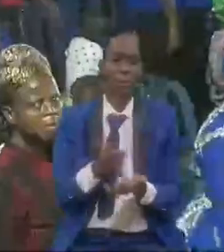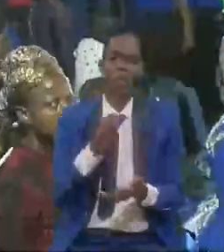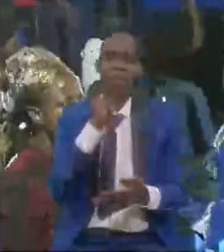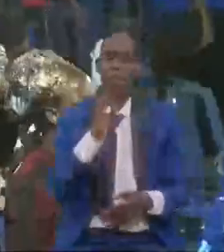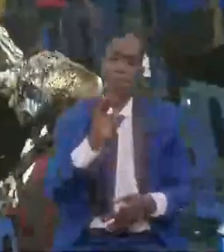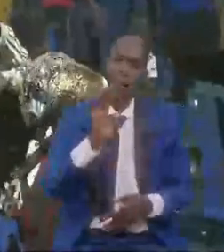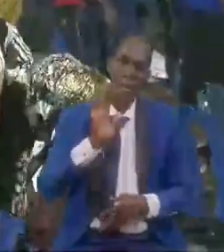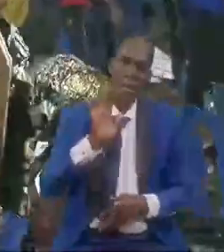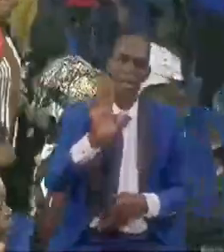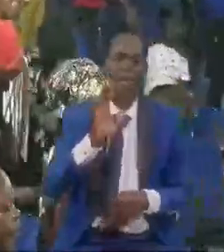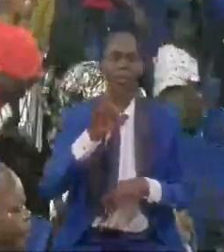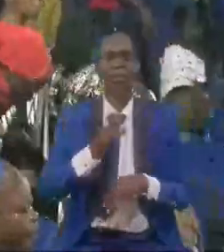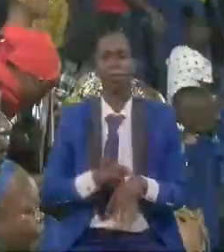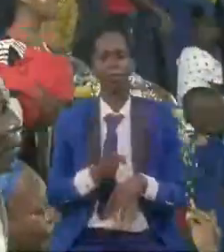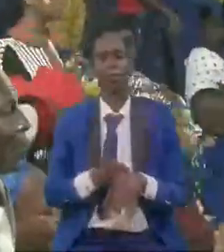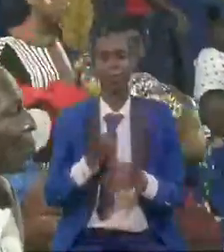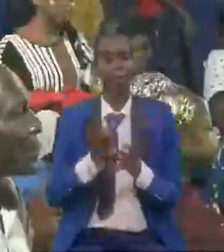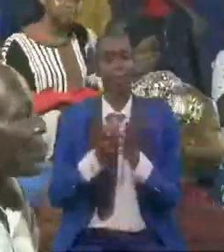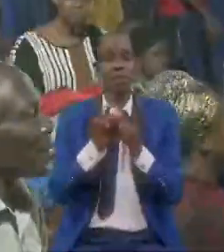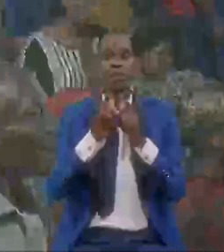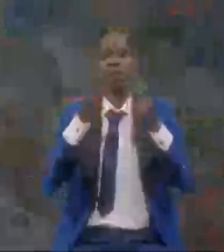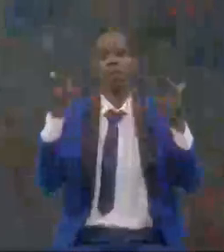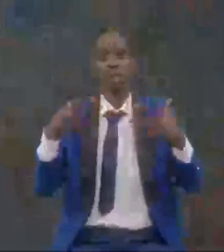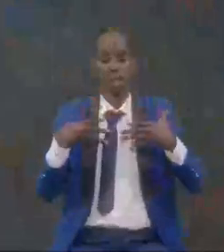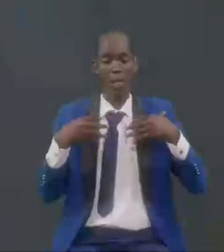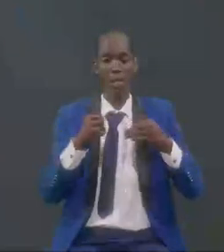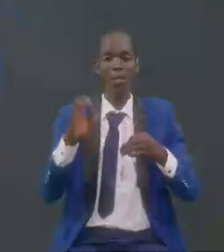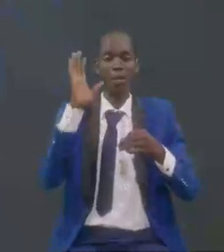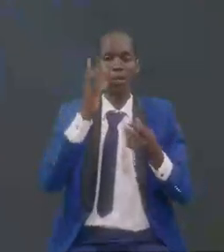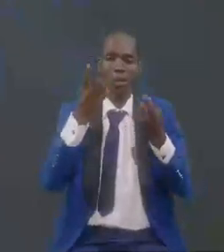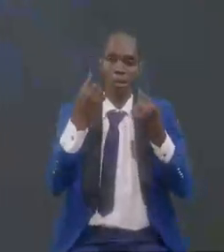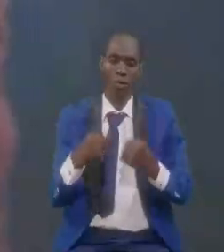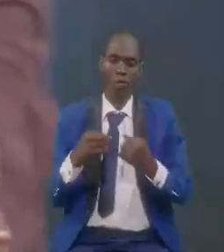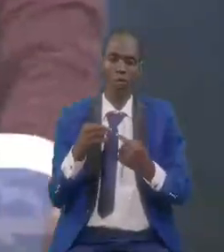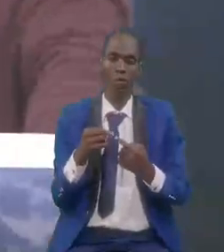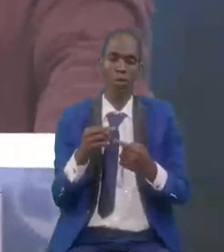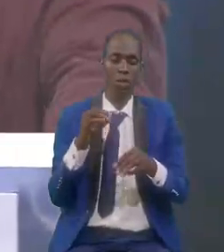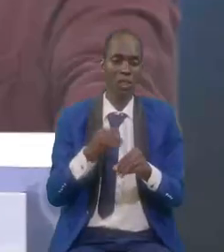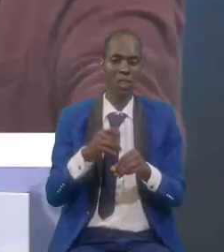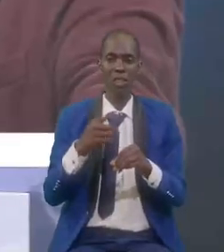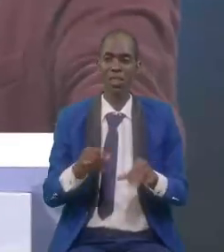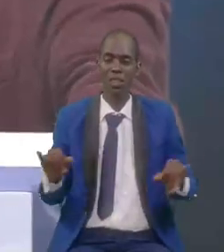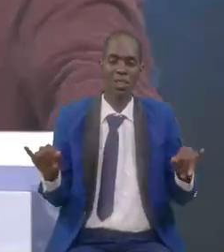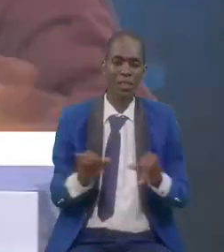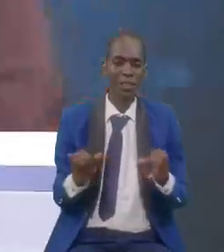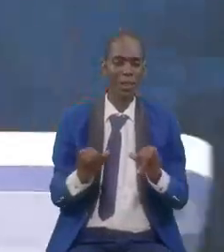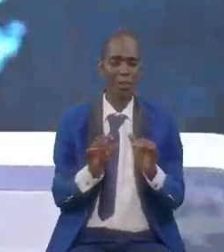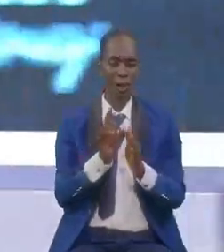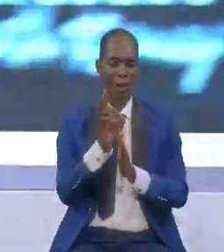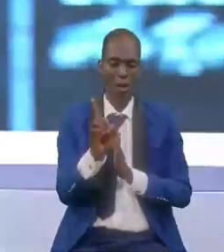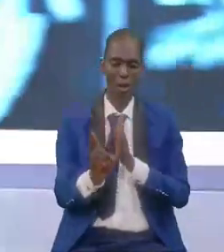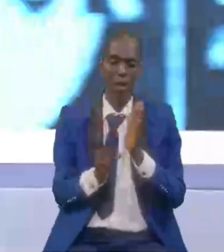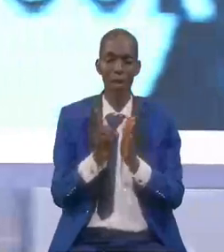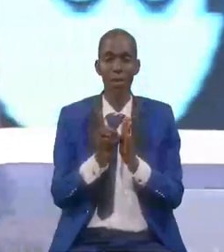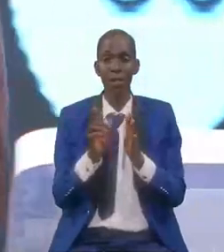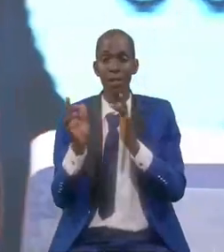C'est votre temps. Et cette grande guérison viendra dans votre vie. À l'heure